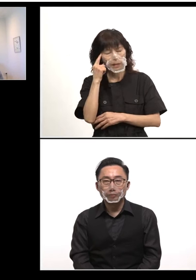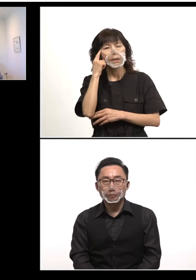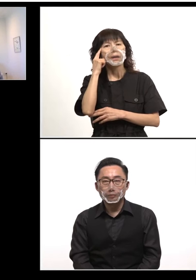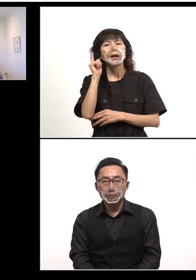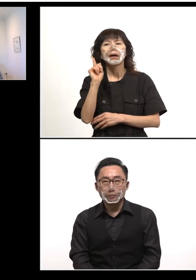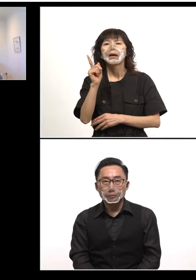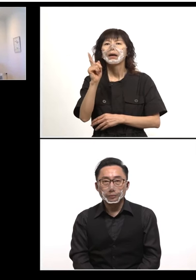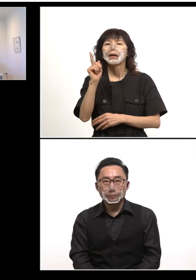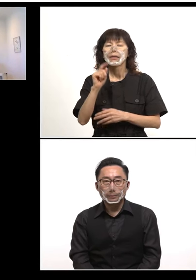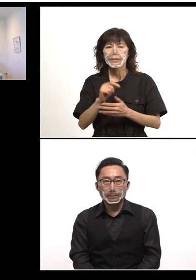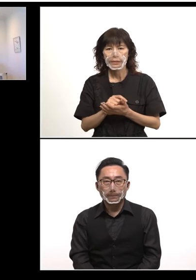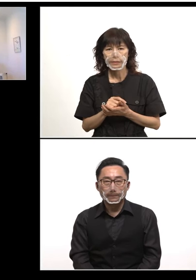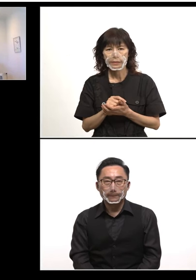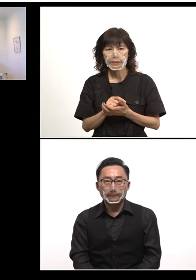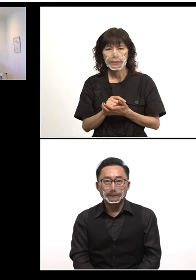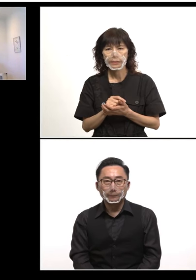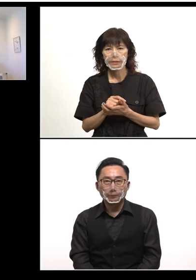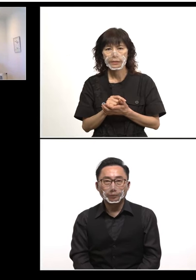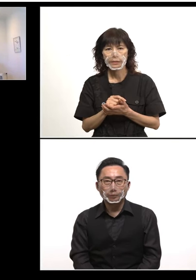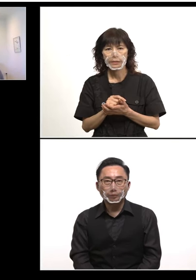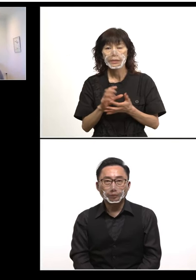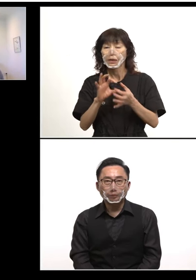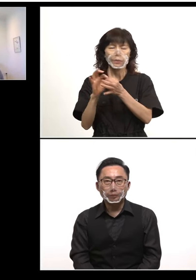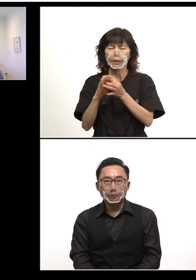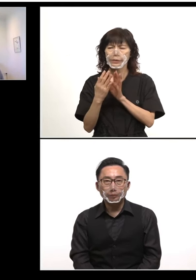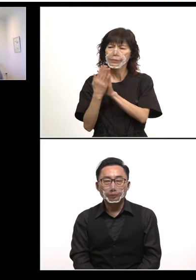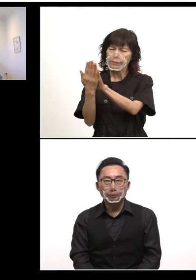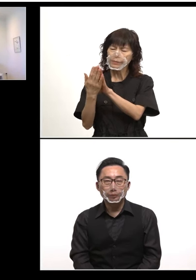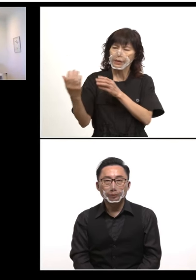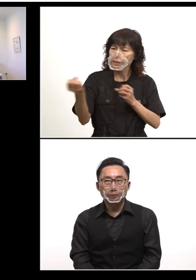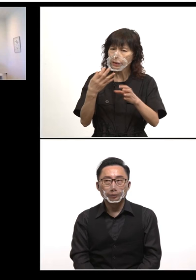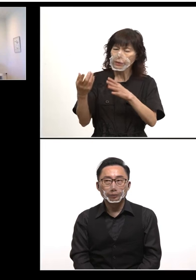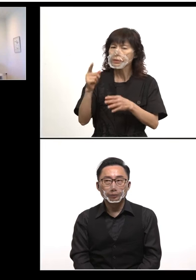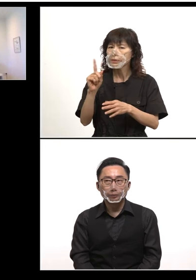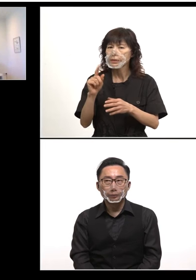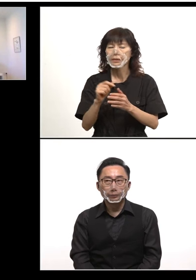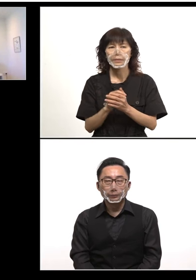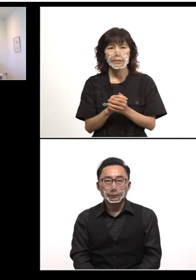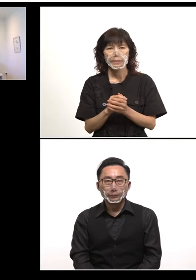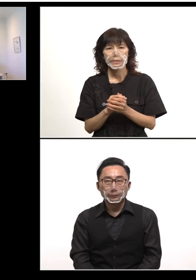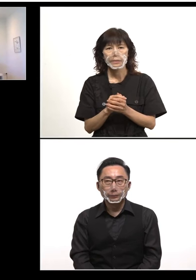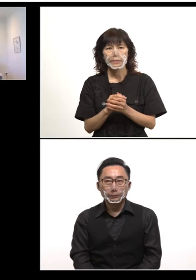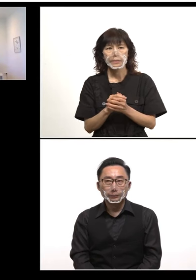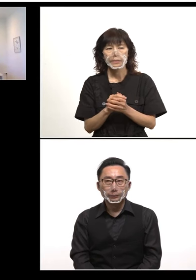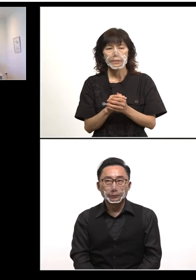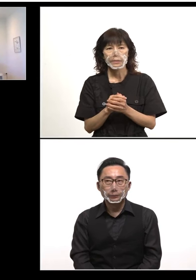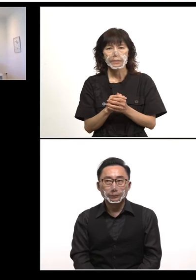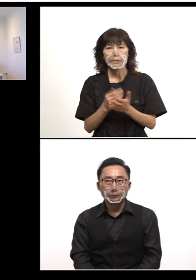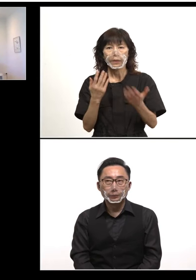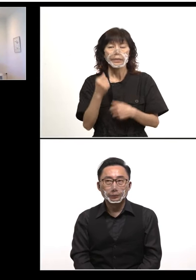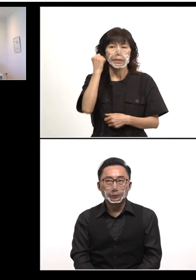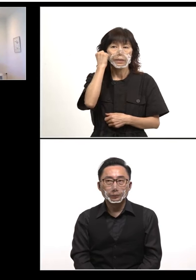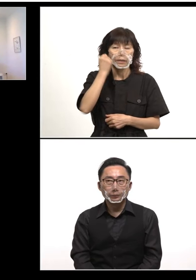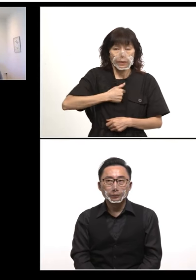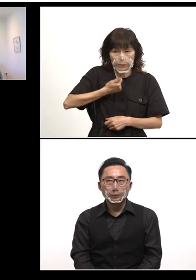諗緊一個係大家雙向嘅嗰一個溝通。 無論是可能是個老師和